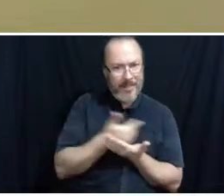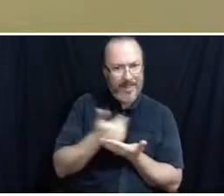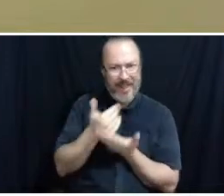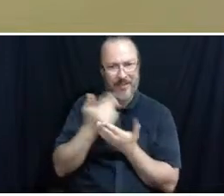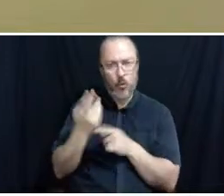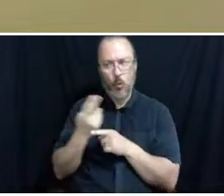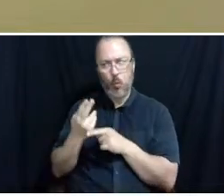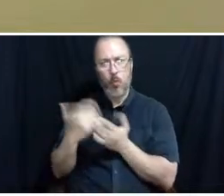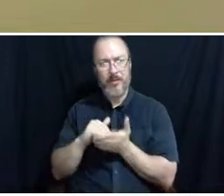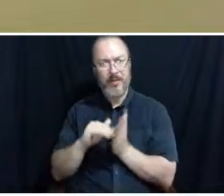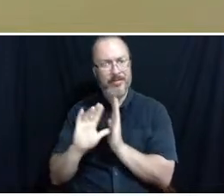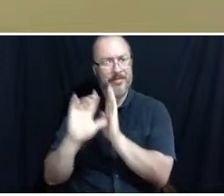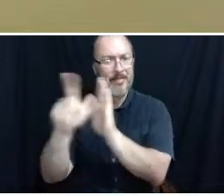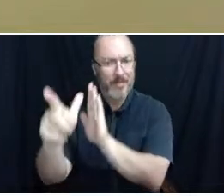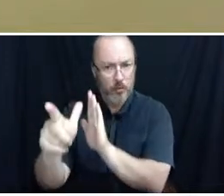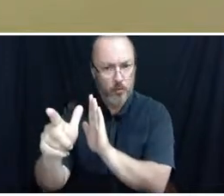tard.